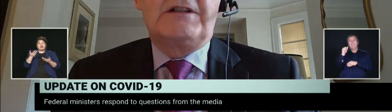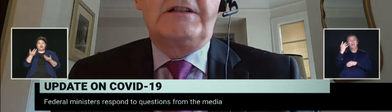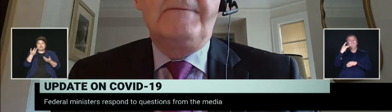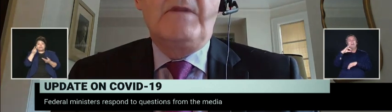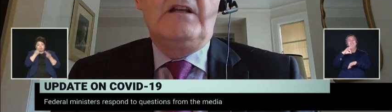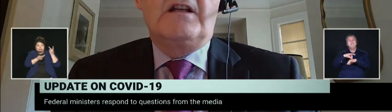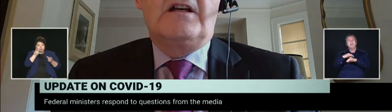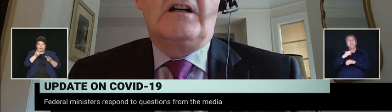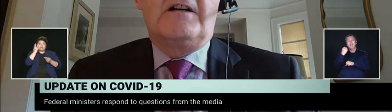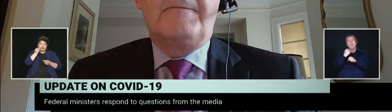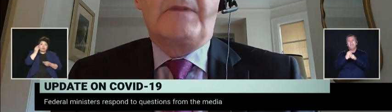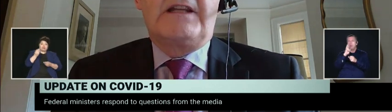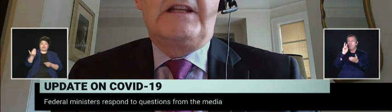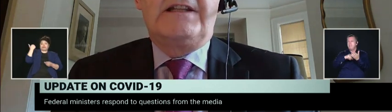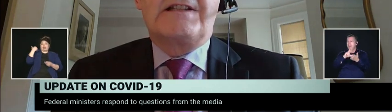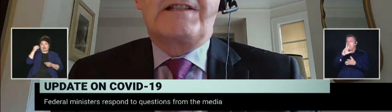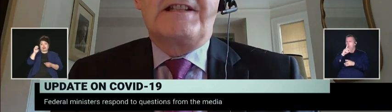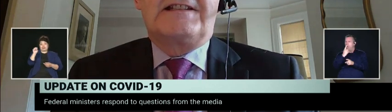est bonne,